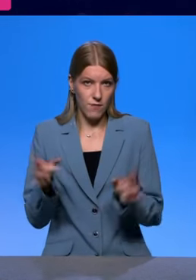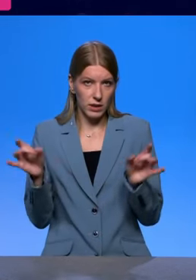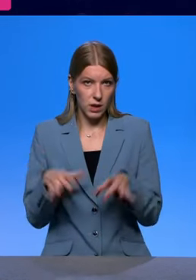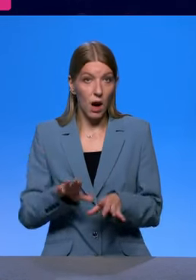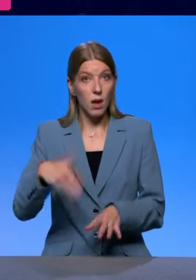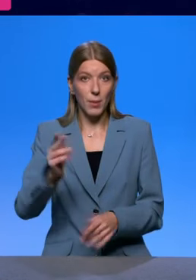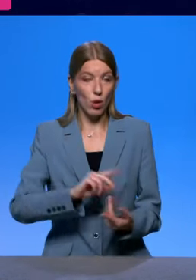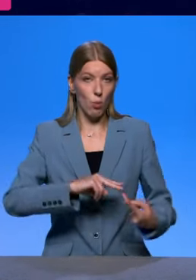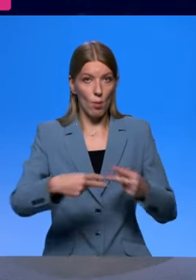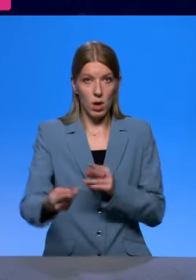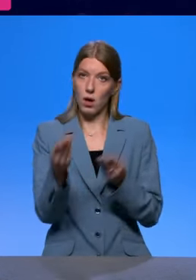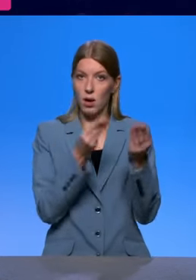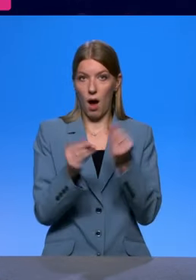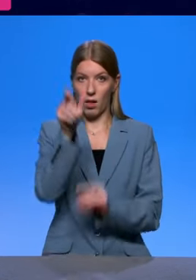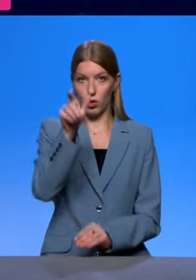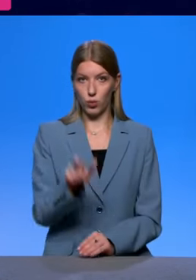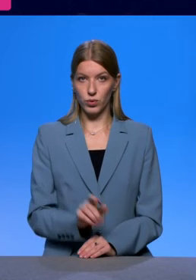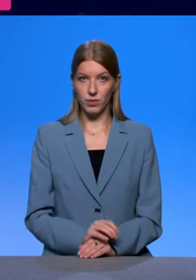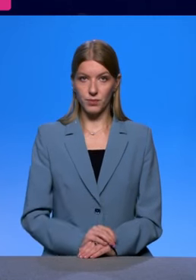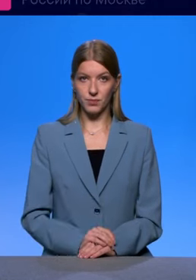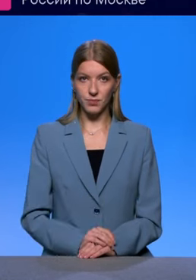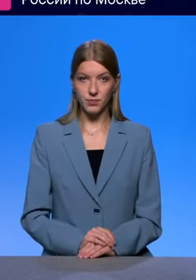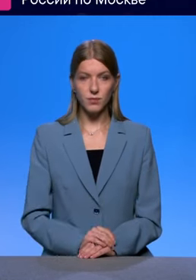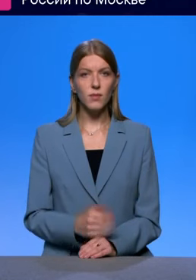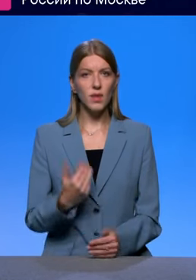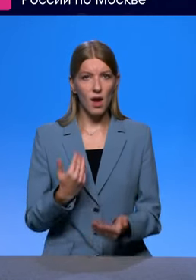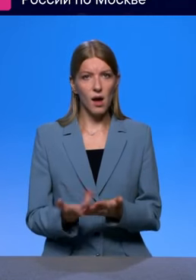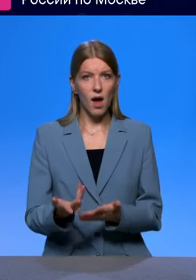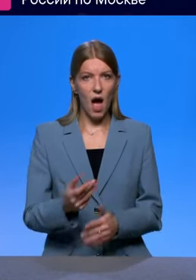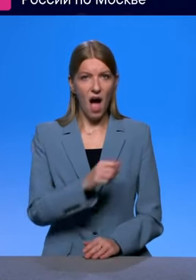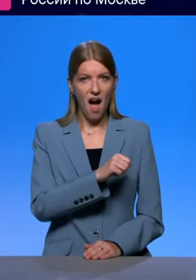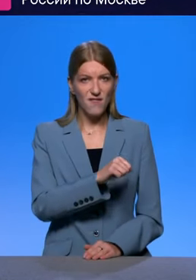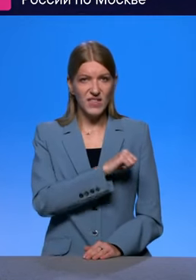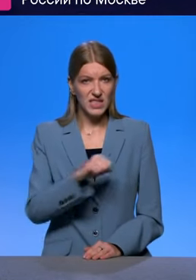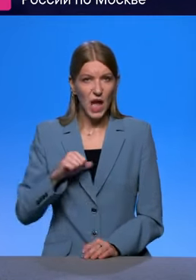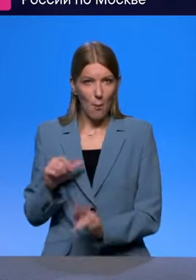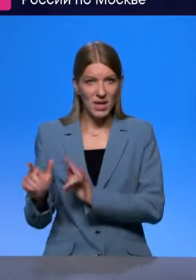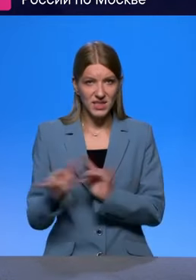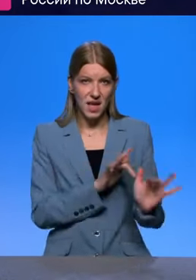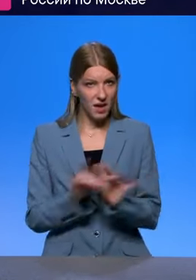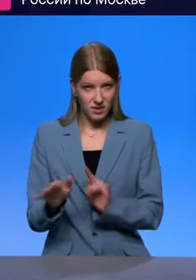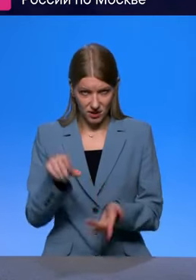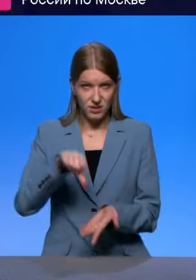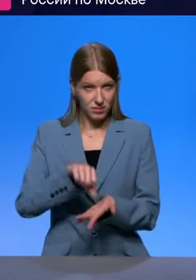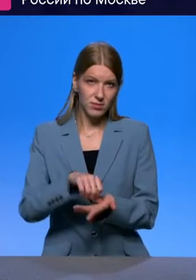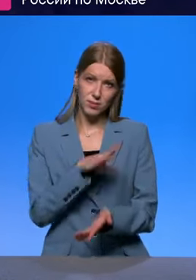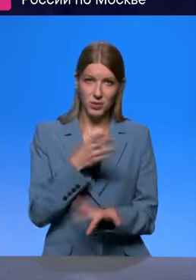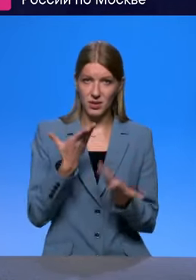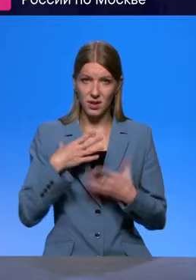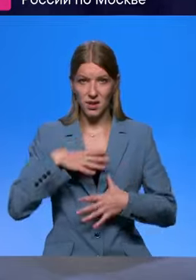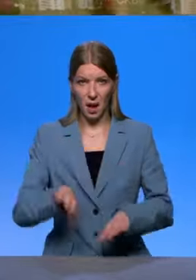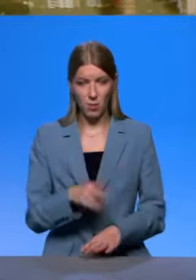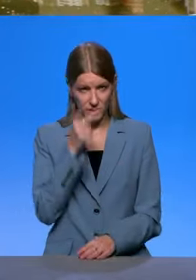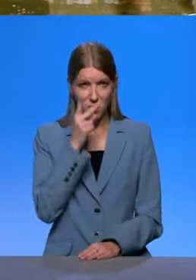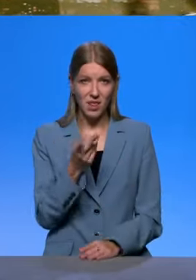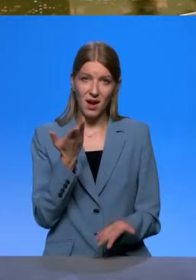вот, друг колдуньей такой. Они в самодеятельности не подрабатывали там, не знаю, не учились, не участвовали никогда все эти люди? Вы не смотрели у них там по личному